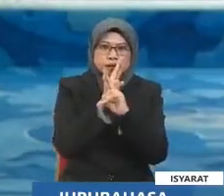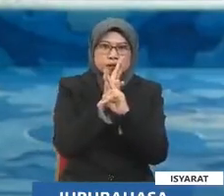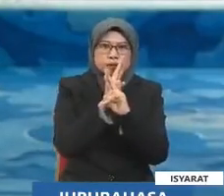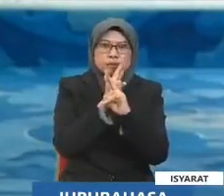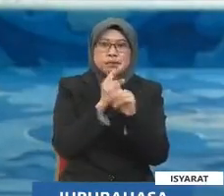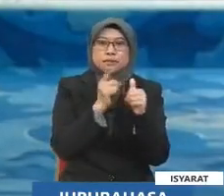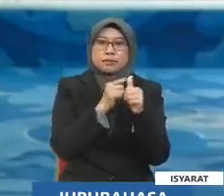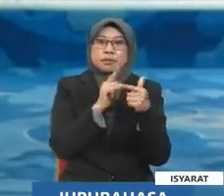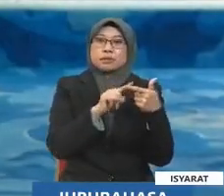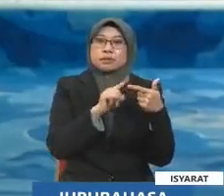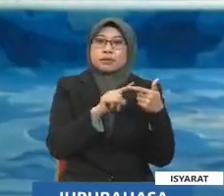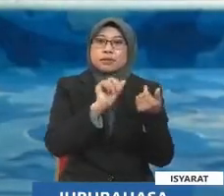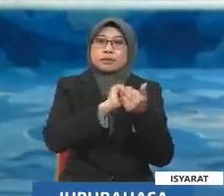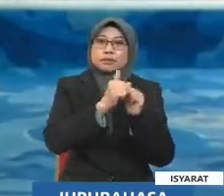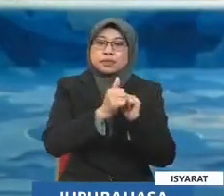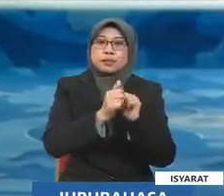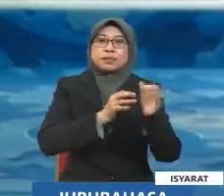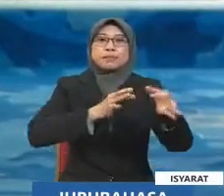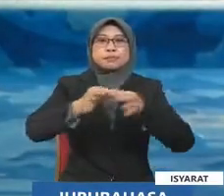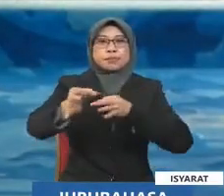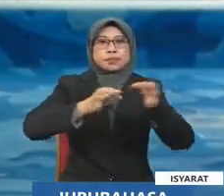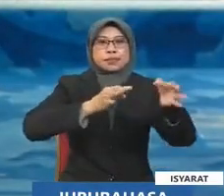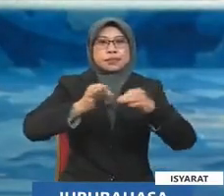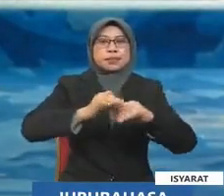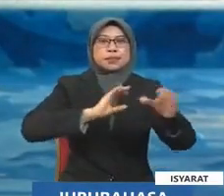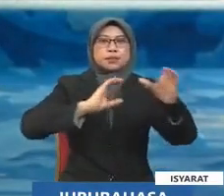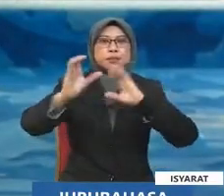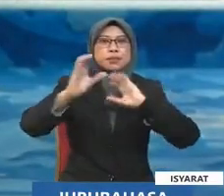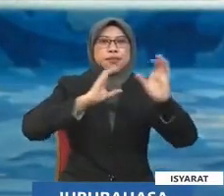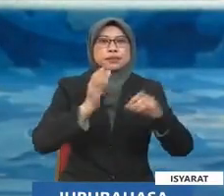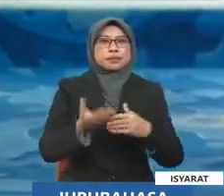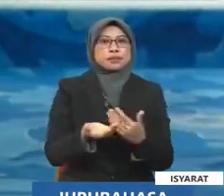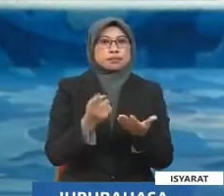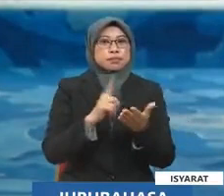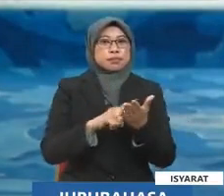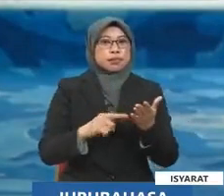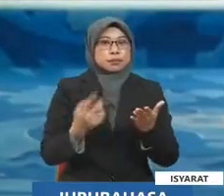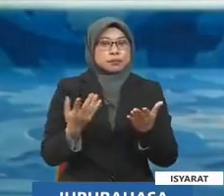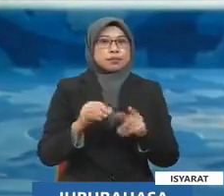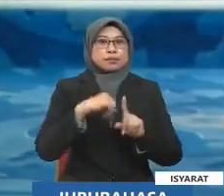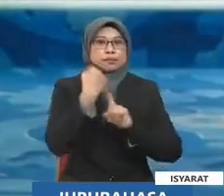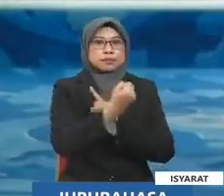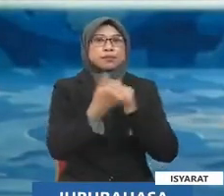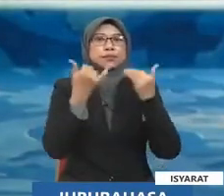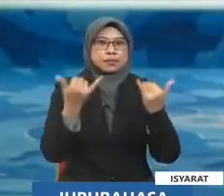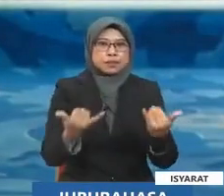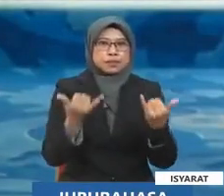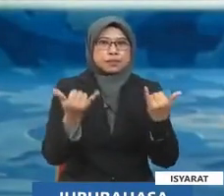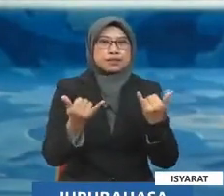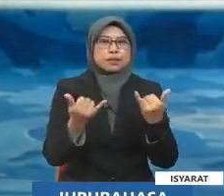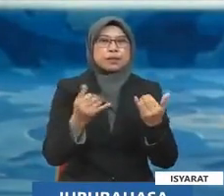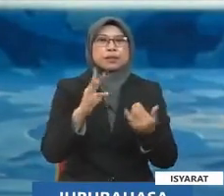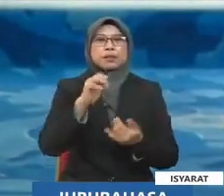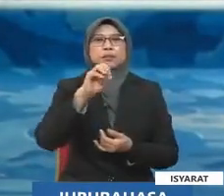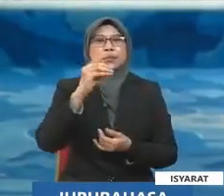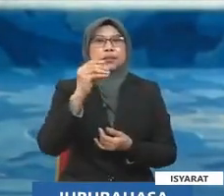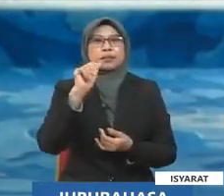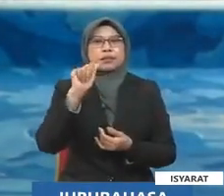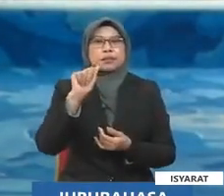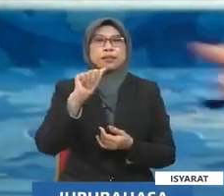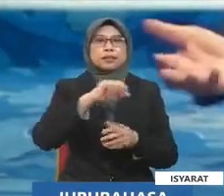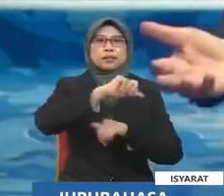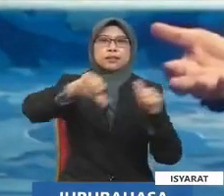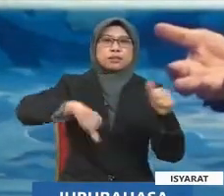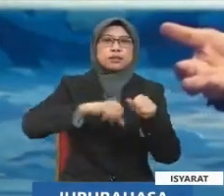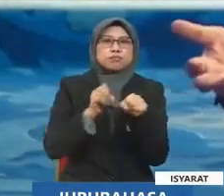Dan keduanya ialah masalah penerangan dan komunikasi ini. Apakah dalam keadaan sekarang dengan media sosial yang